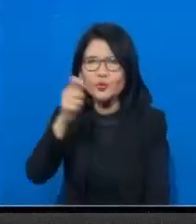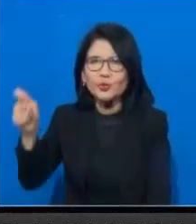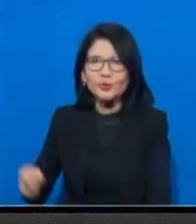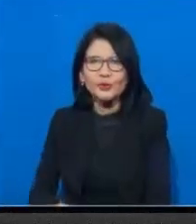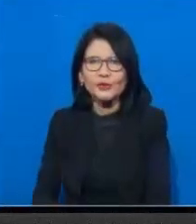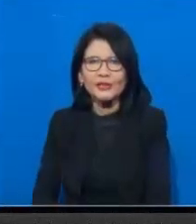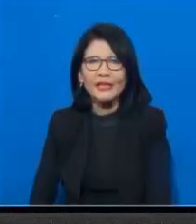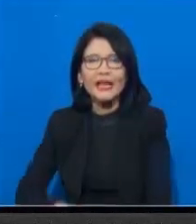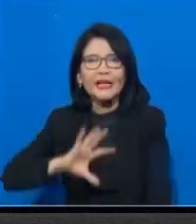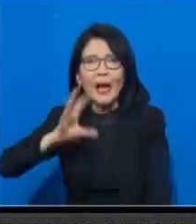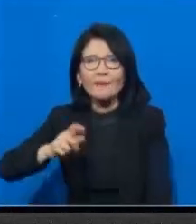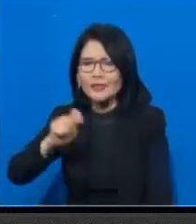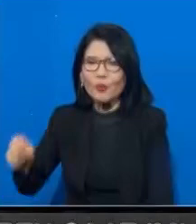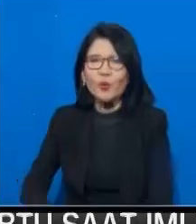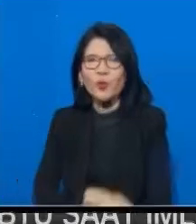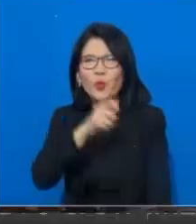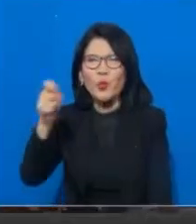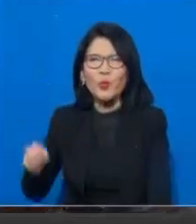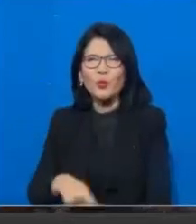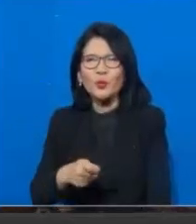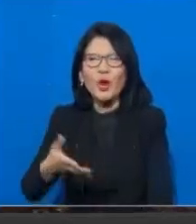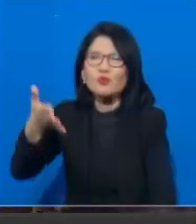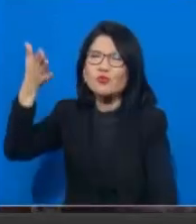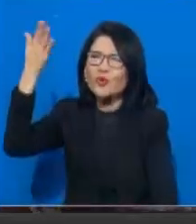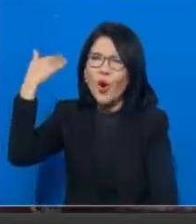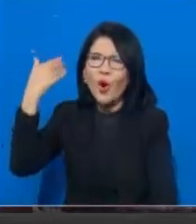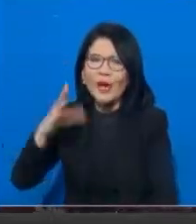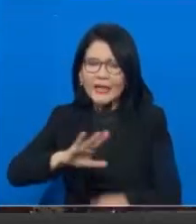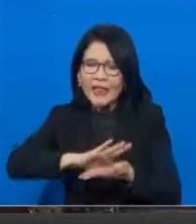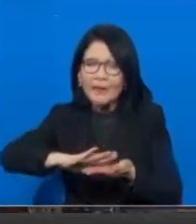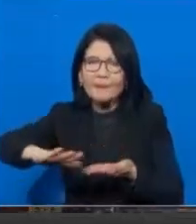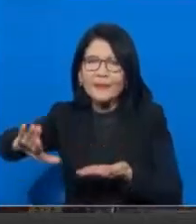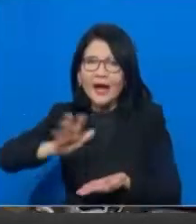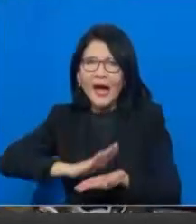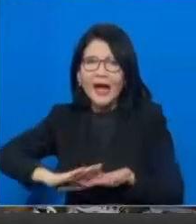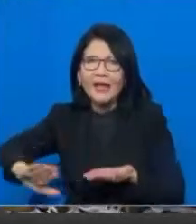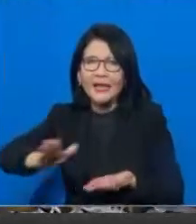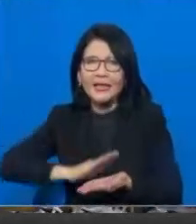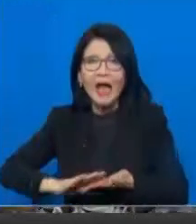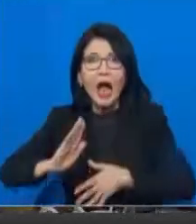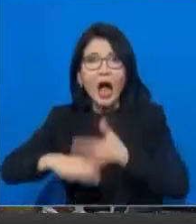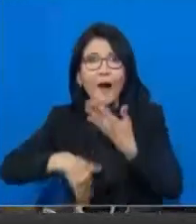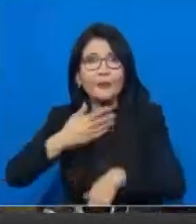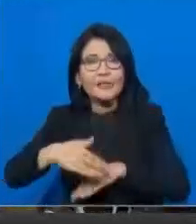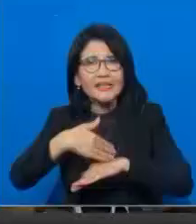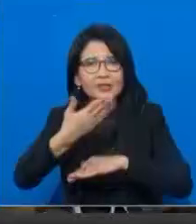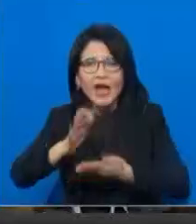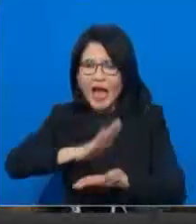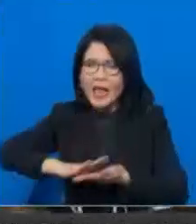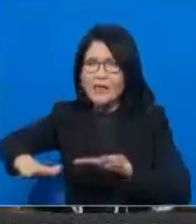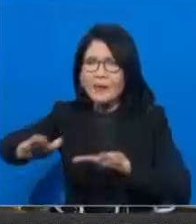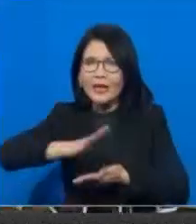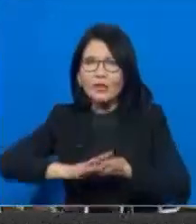mesin konveyor jadul berusia puluhan tahun, hingga menjadi lembaran yang layak. Proses selanjutnya, lembaran tipis adonan